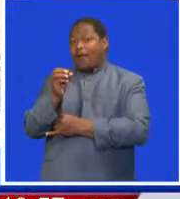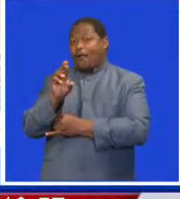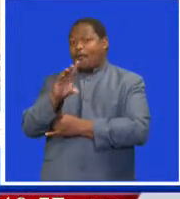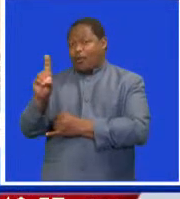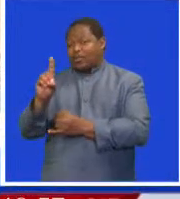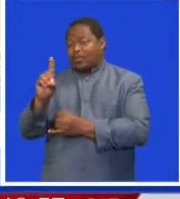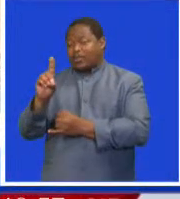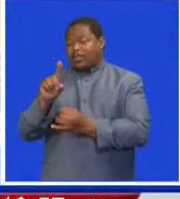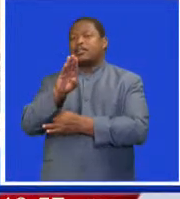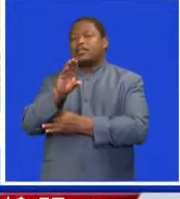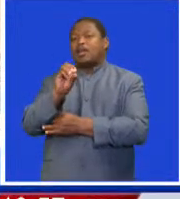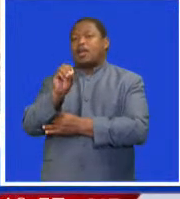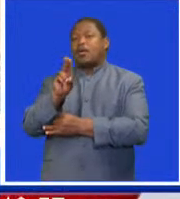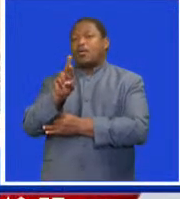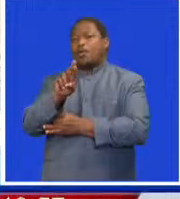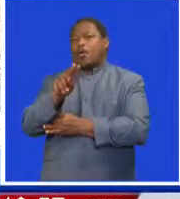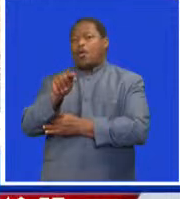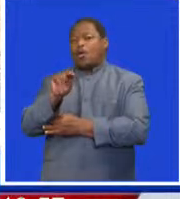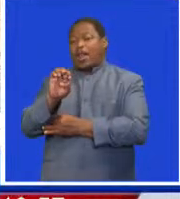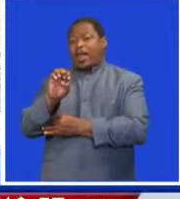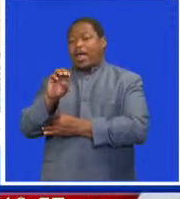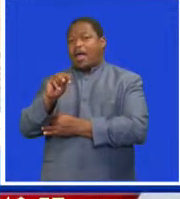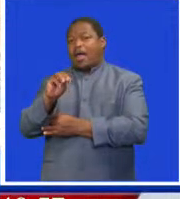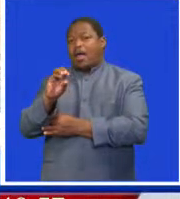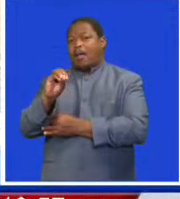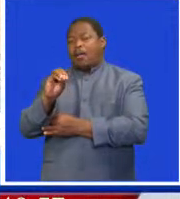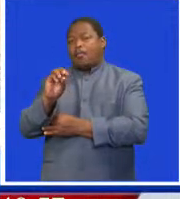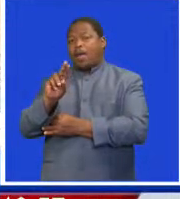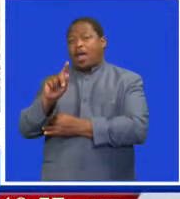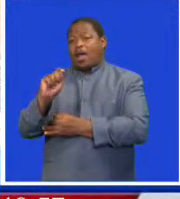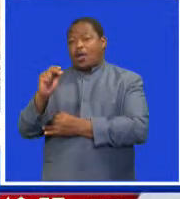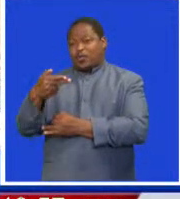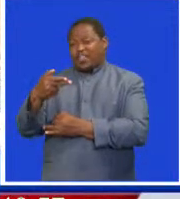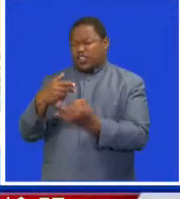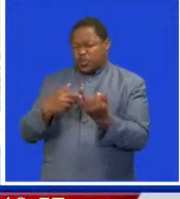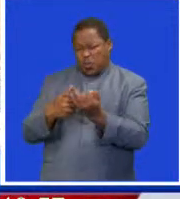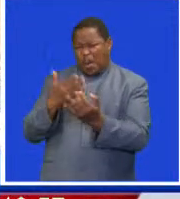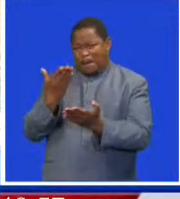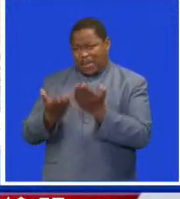eEngland sibanga kakhulu into manje lamahle bese lesetona